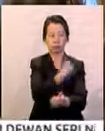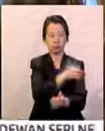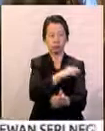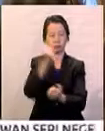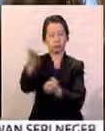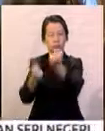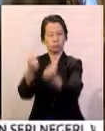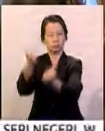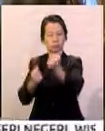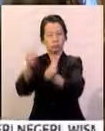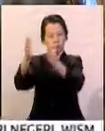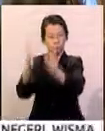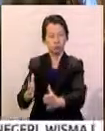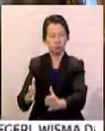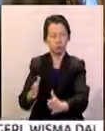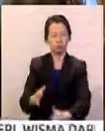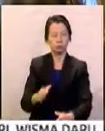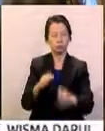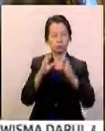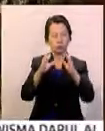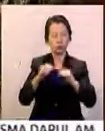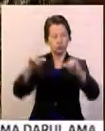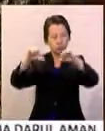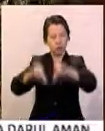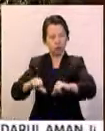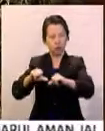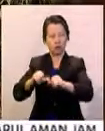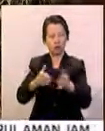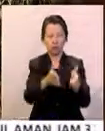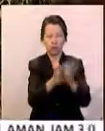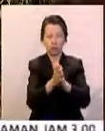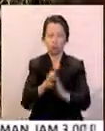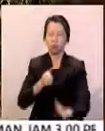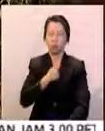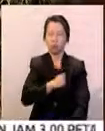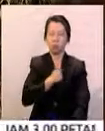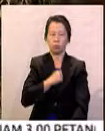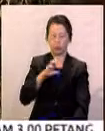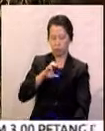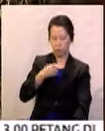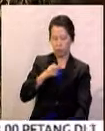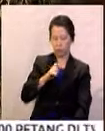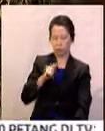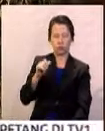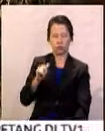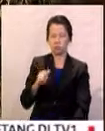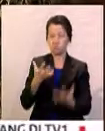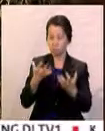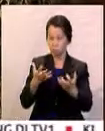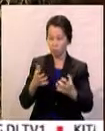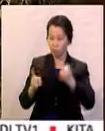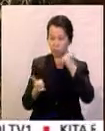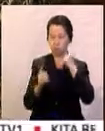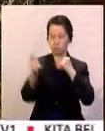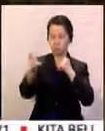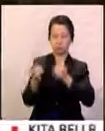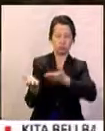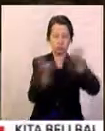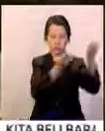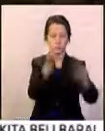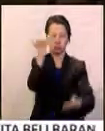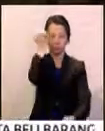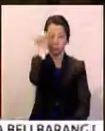pemandunya Muhammad Ridwan. Gara-gara gagal membuat permohonan maaf, Cik Ta nekat untuk mengambil tindakan undang-undang terhadap